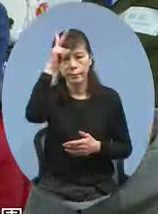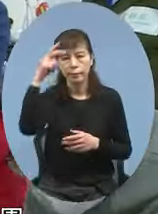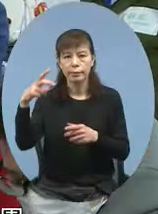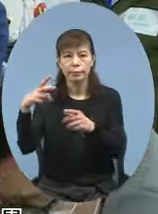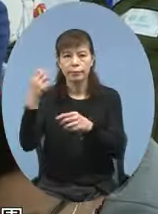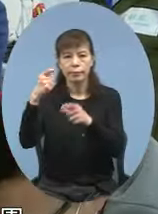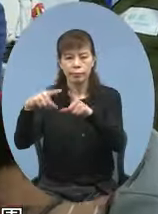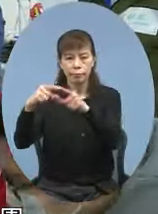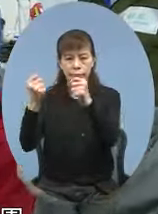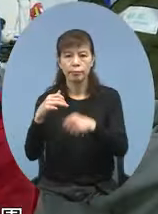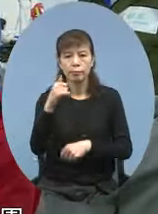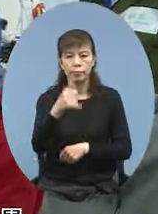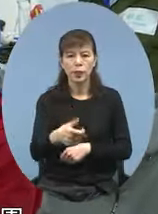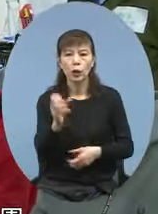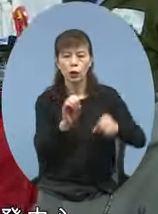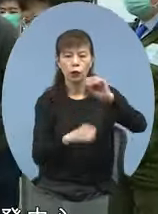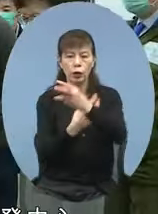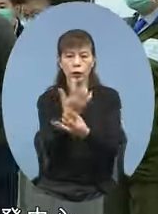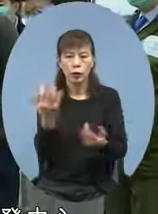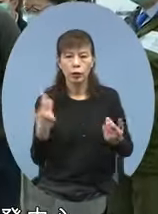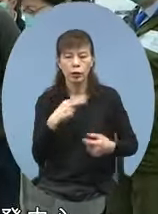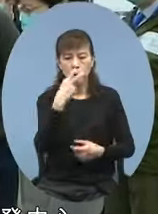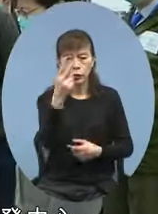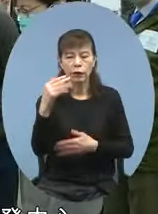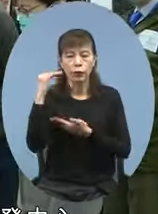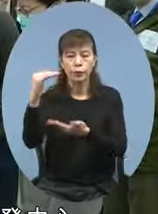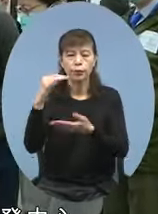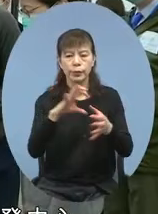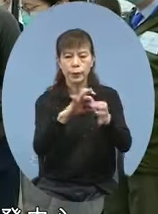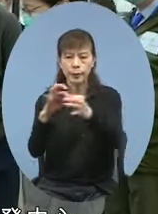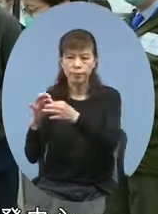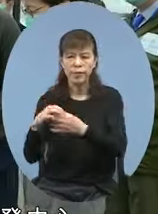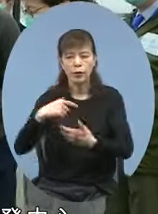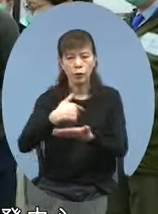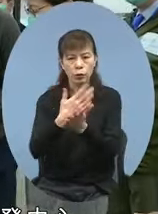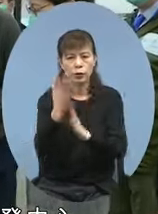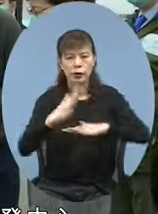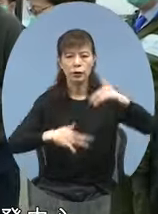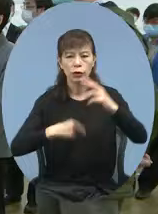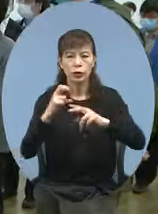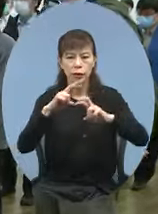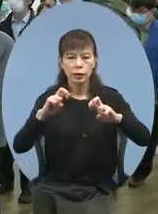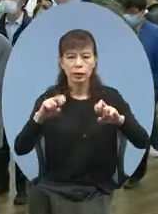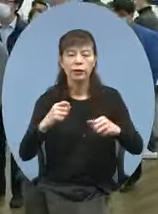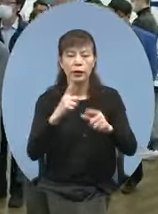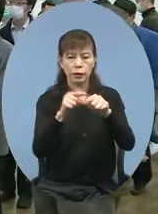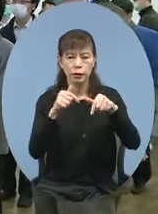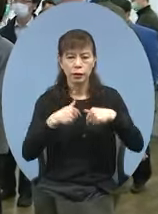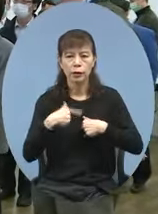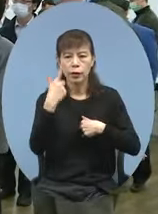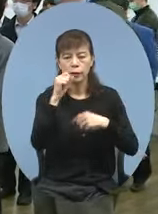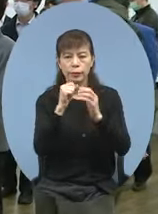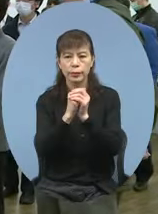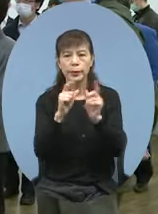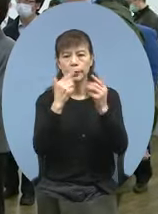行政長官林鄭月娥去到科學園探訪物流及供應鏈多元技術研發中心。中心在農曆新年